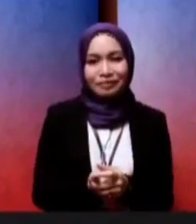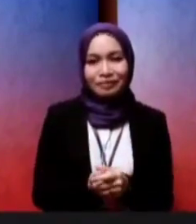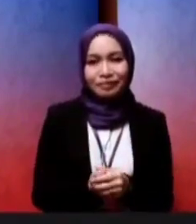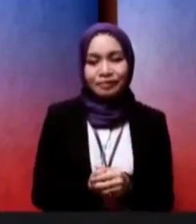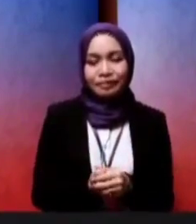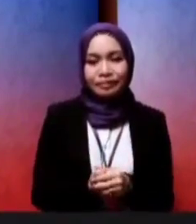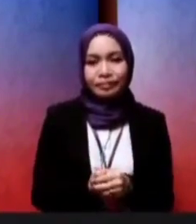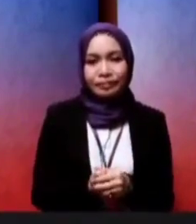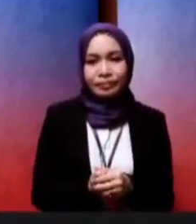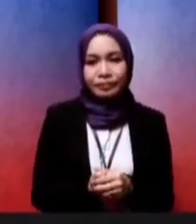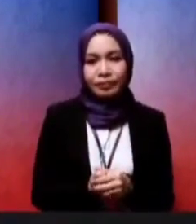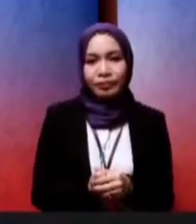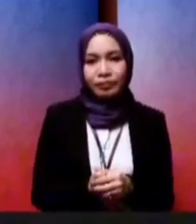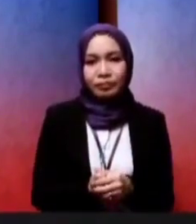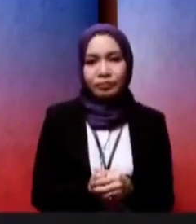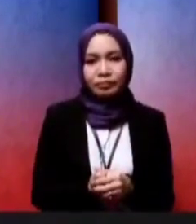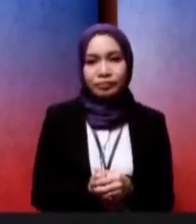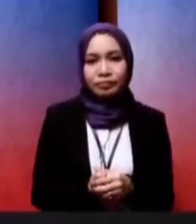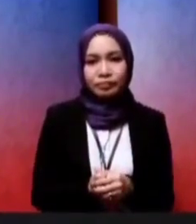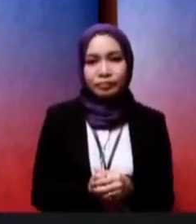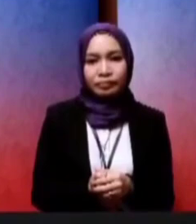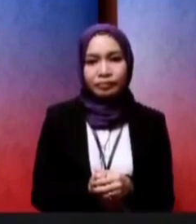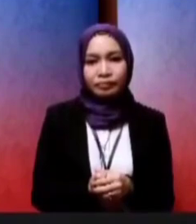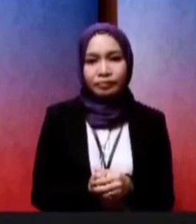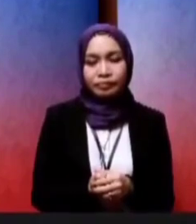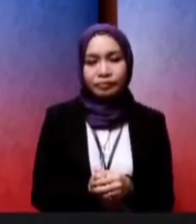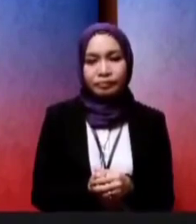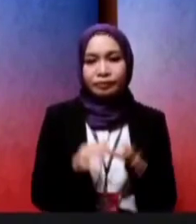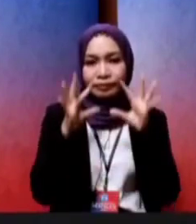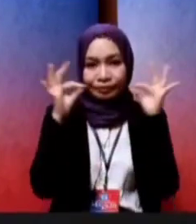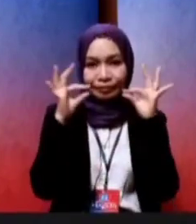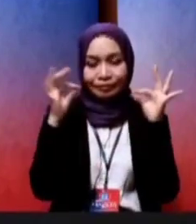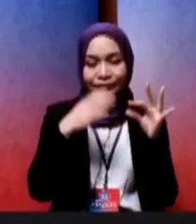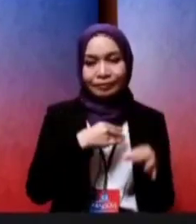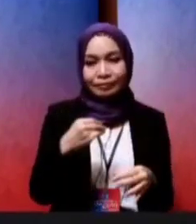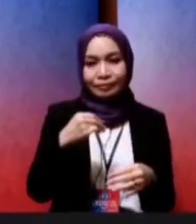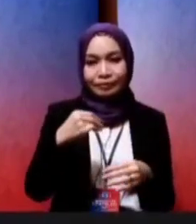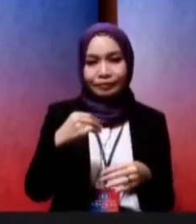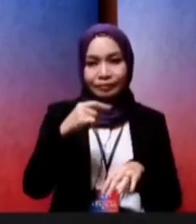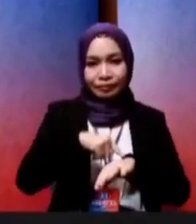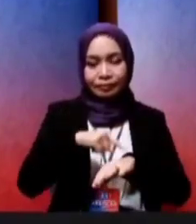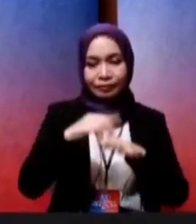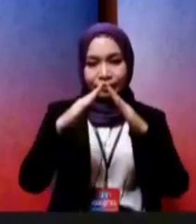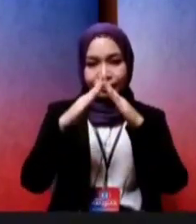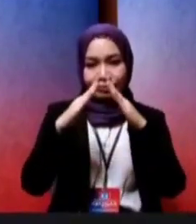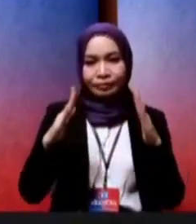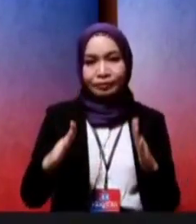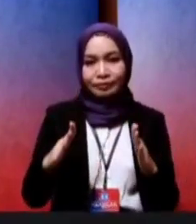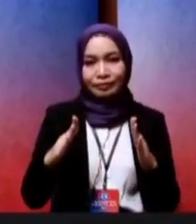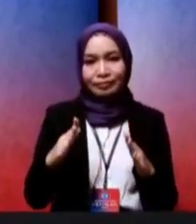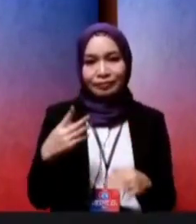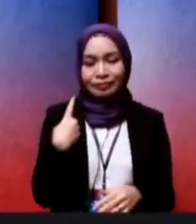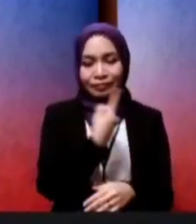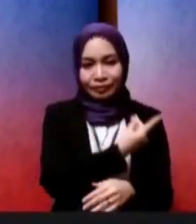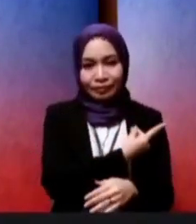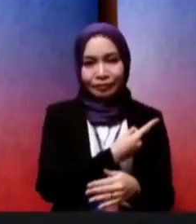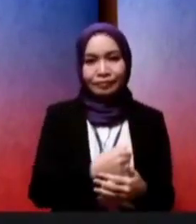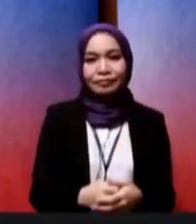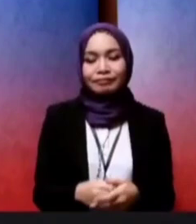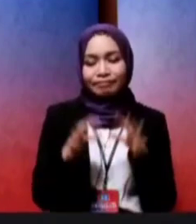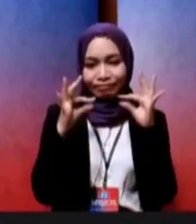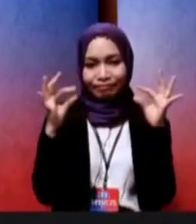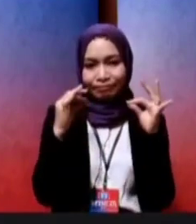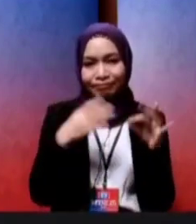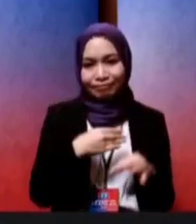berjudul a white cat in our home cerita dia tentang seekor kucing putih dia